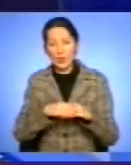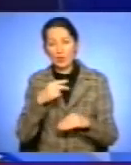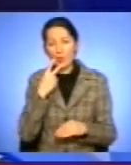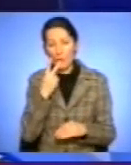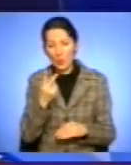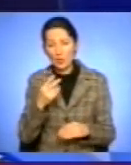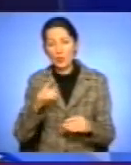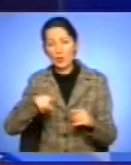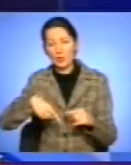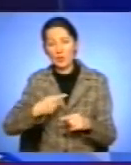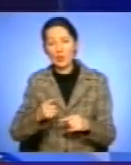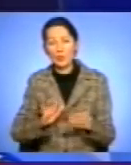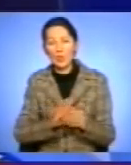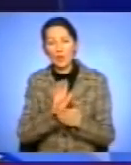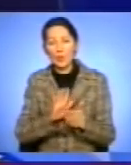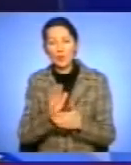великої